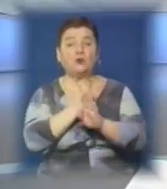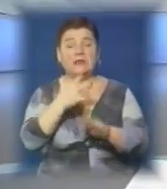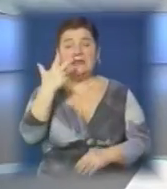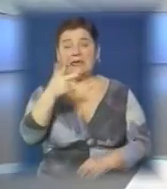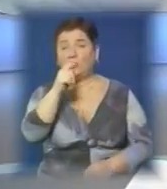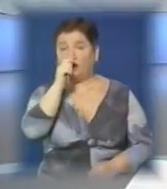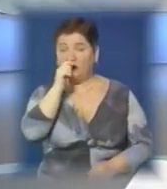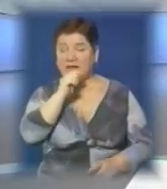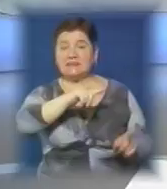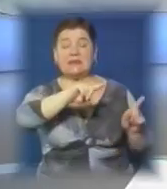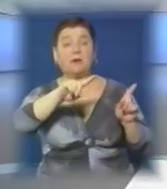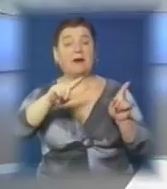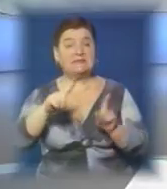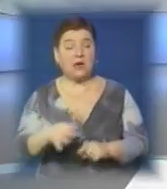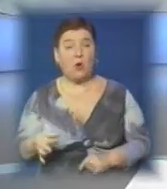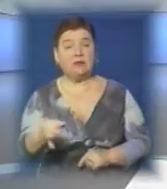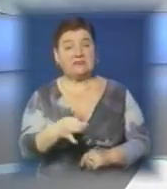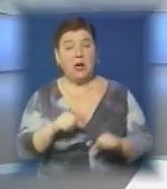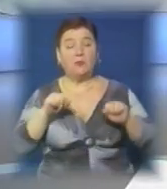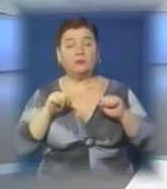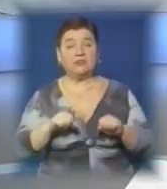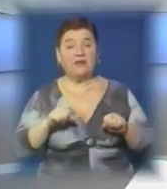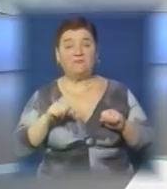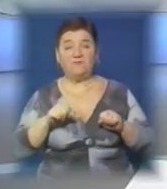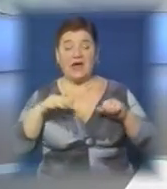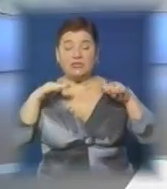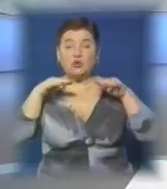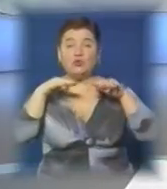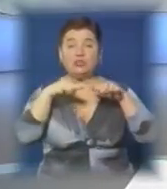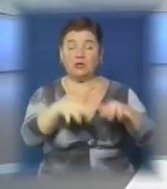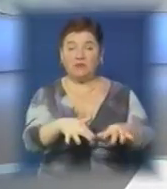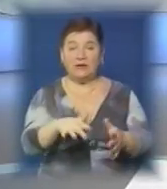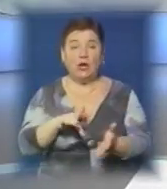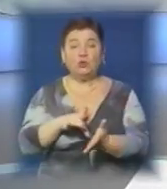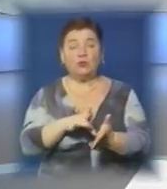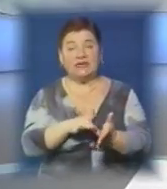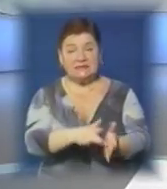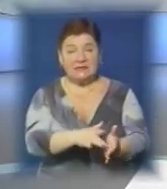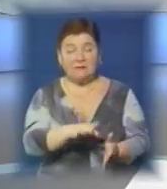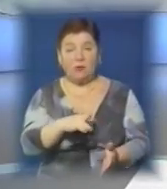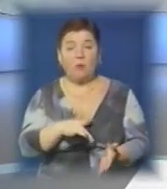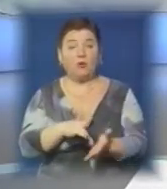квітня в Закарпатській та Івано-Франківській областях можливе сходження лавин. Рятувальники просять туристів утриматись від походів у гори.